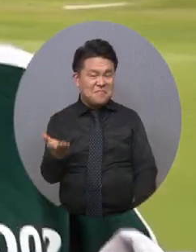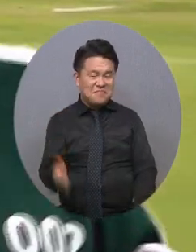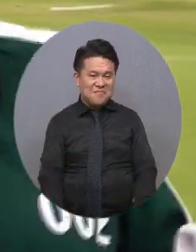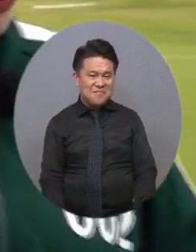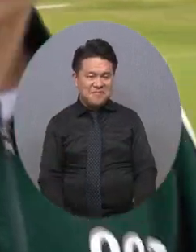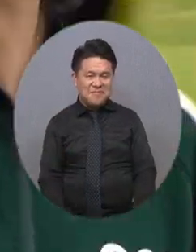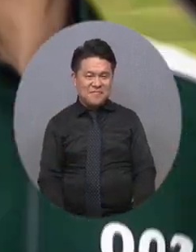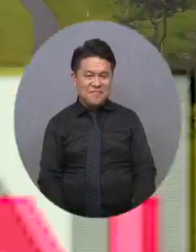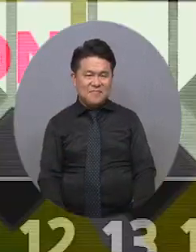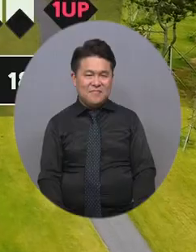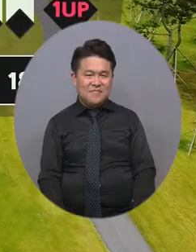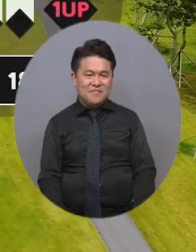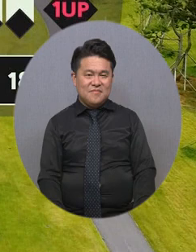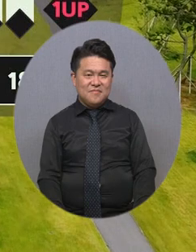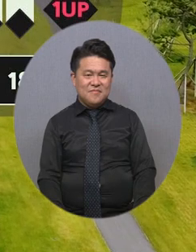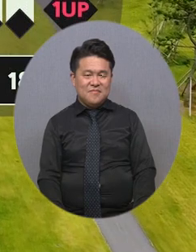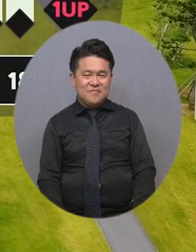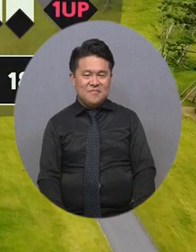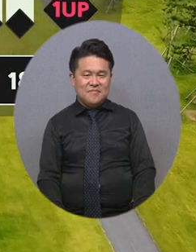번도 안 되니까 너무 속상하다.